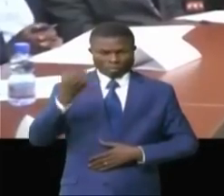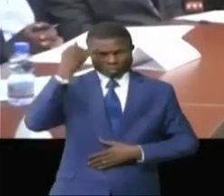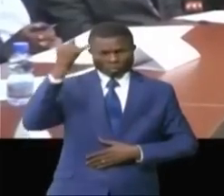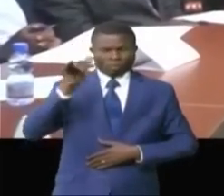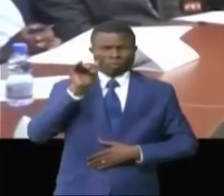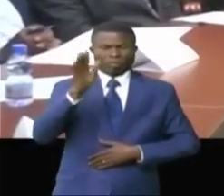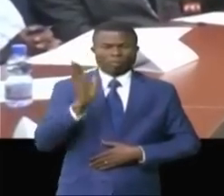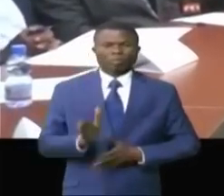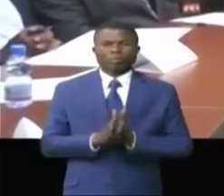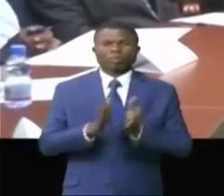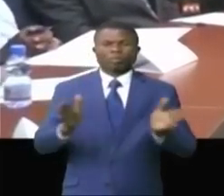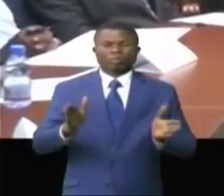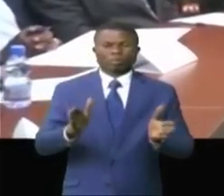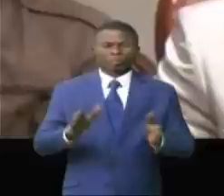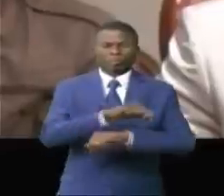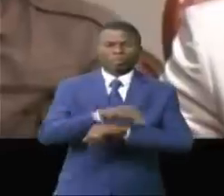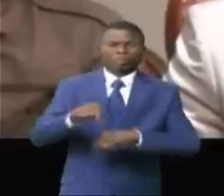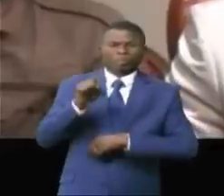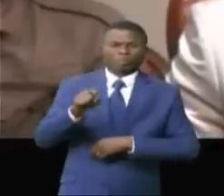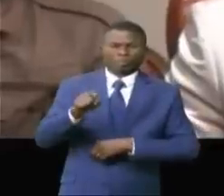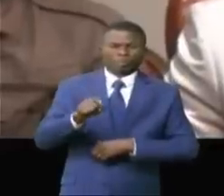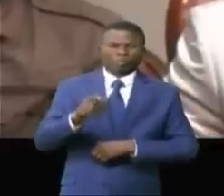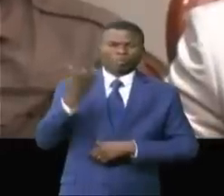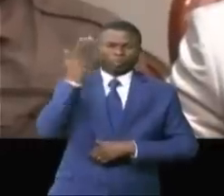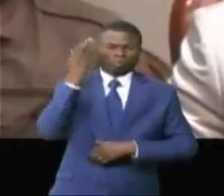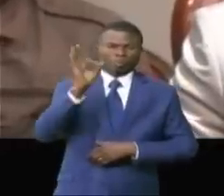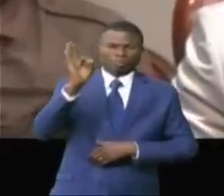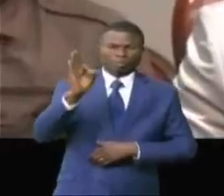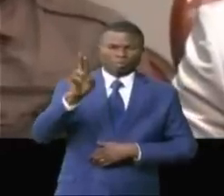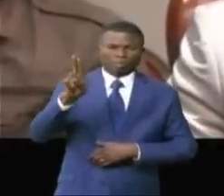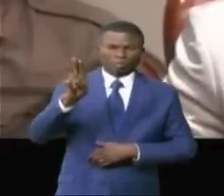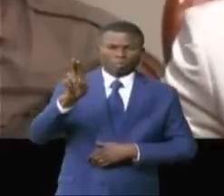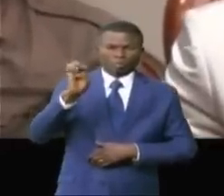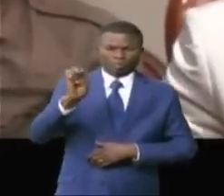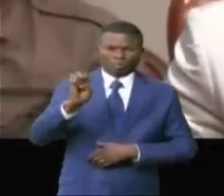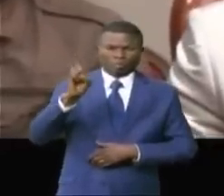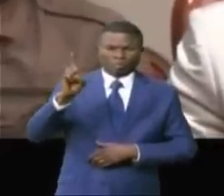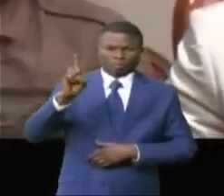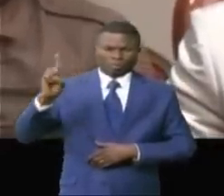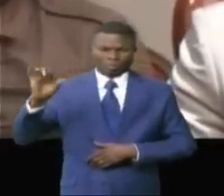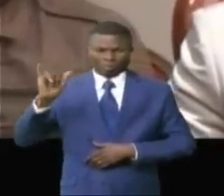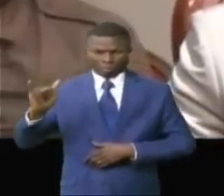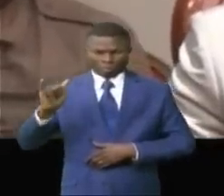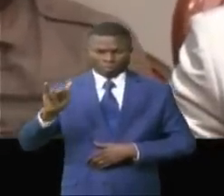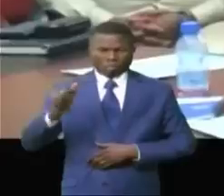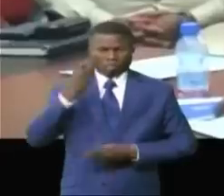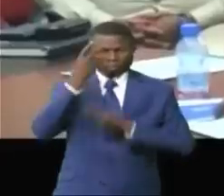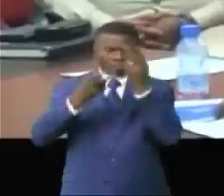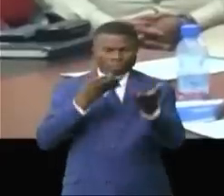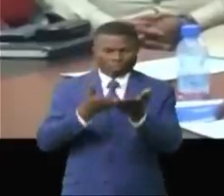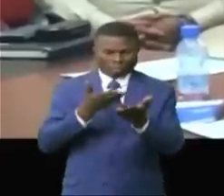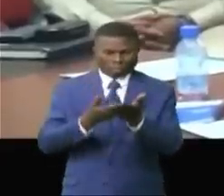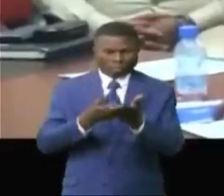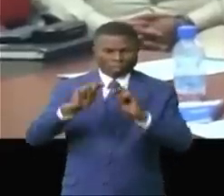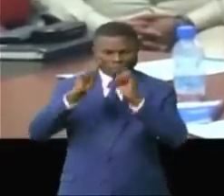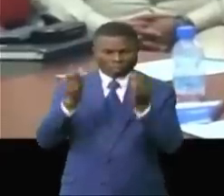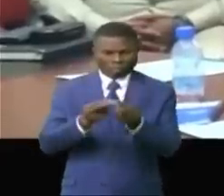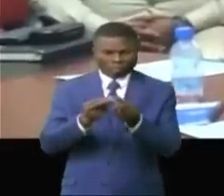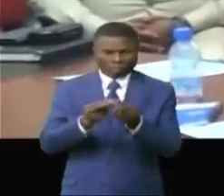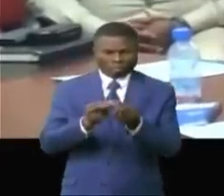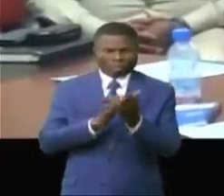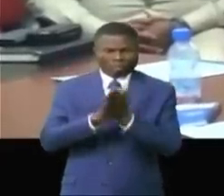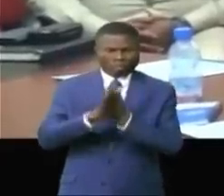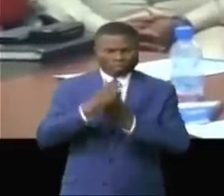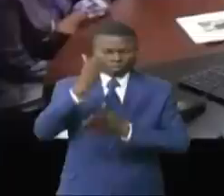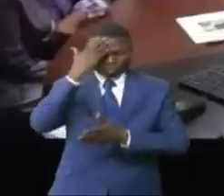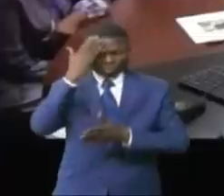directeurs généraux du CEC, Freddy Mwamba-Kanyuku, cette visite de la délégation de la CIRGEL était pour s'imprégner